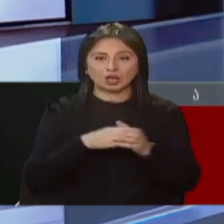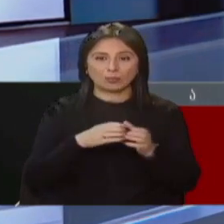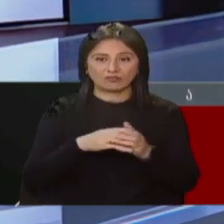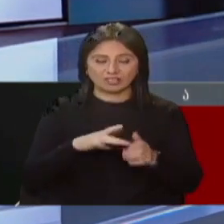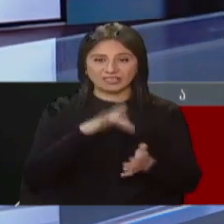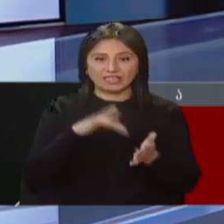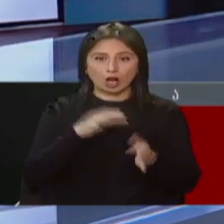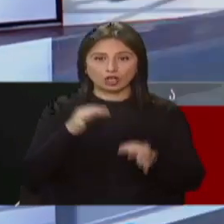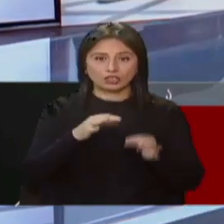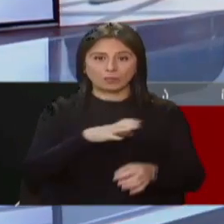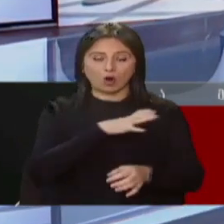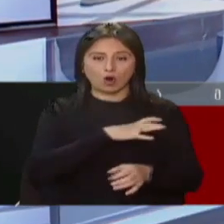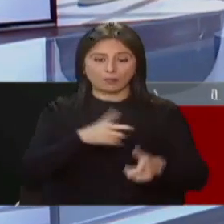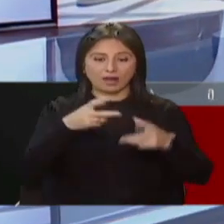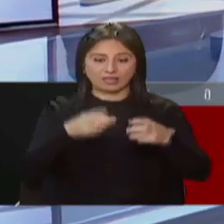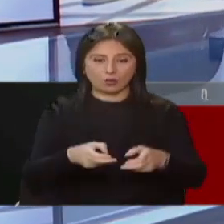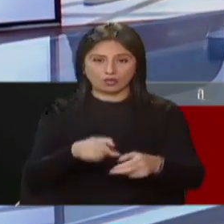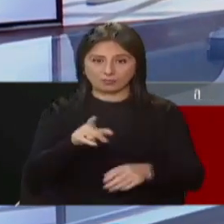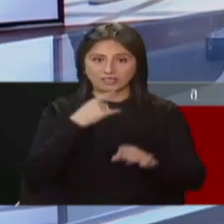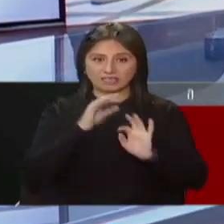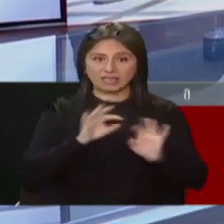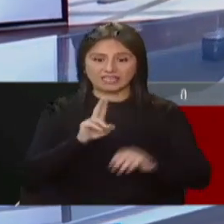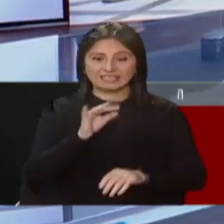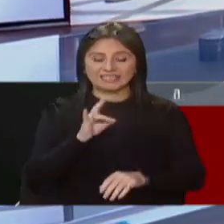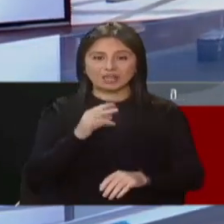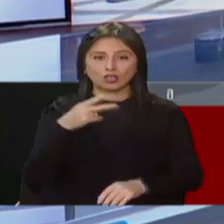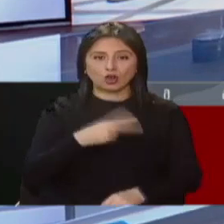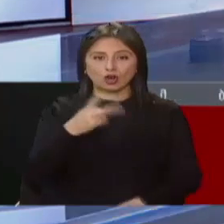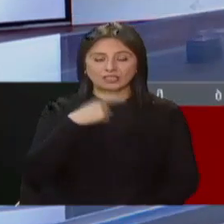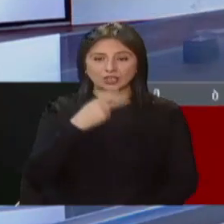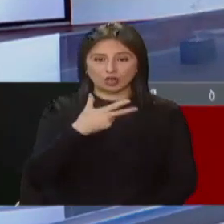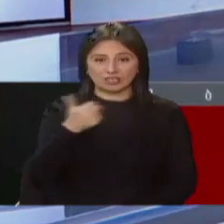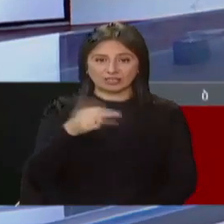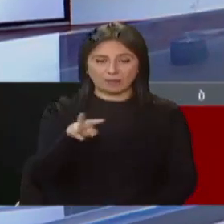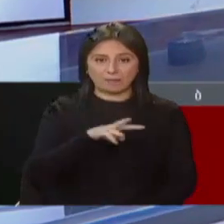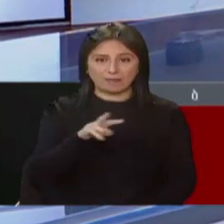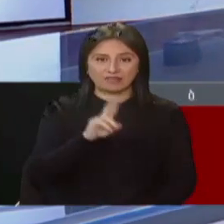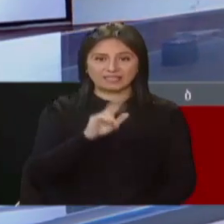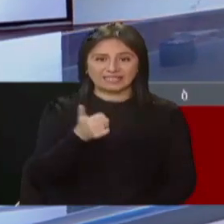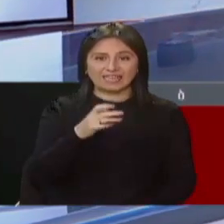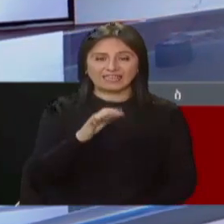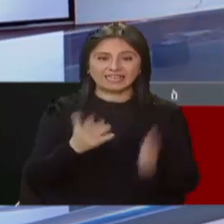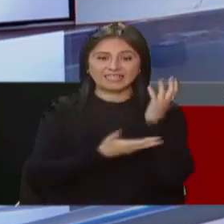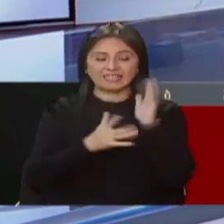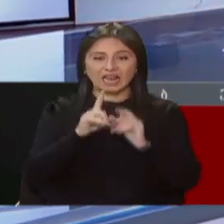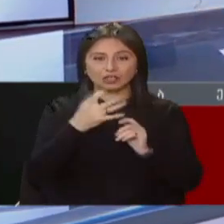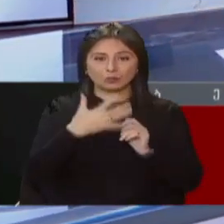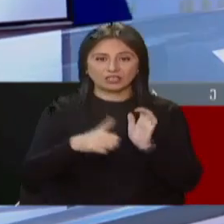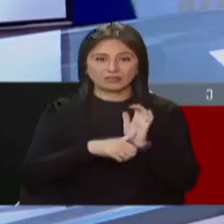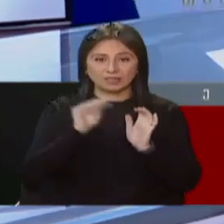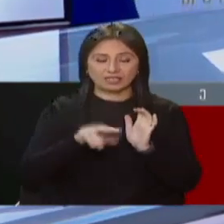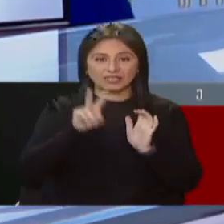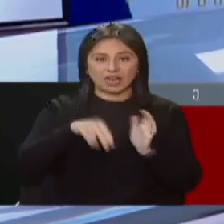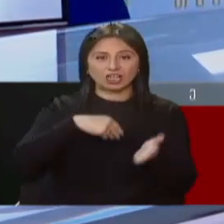sakalko sasamartlom khoneba dauqadaga. Misive ganmartebit Tsinaridze martes 22 tsis 31 marts tsqnetis satqeo zonashi 156000